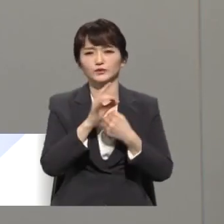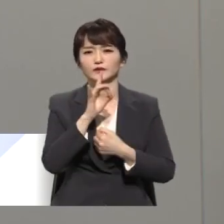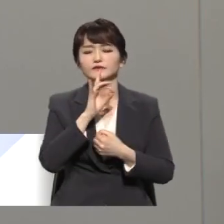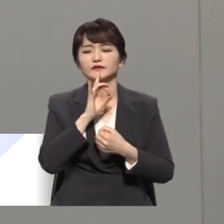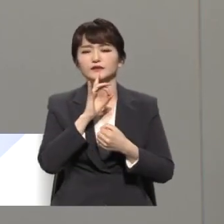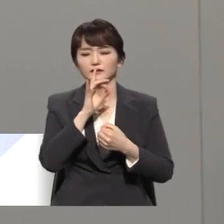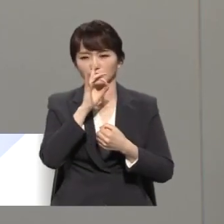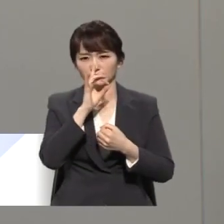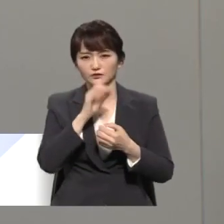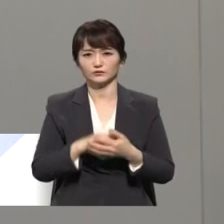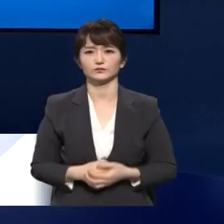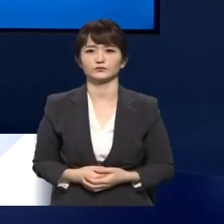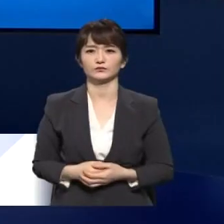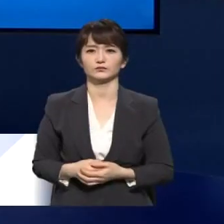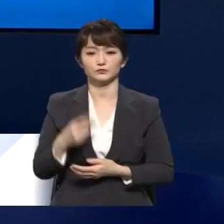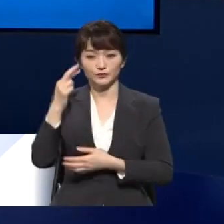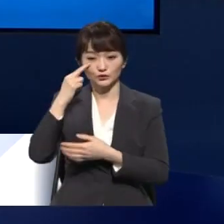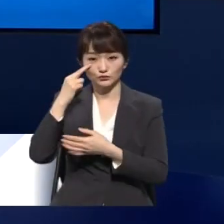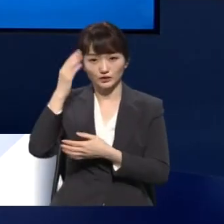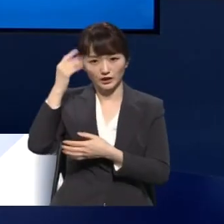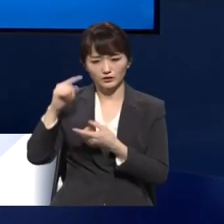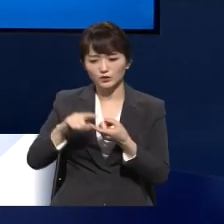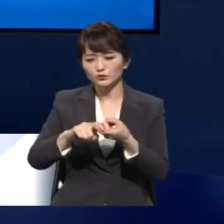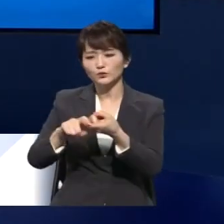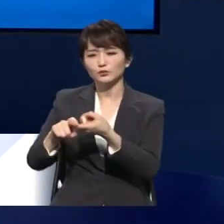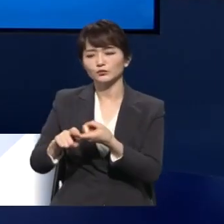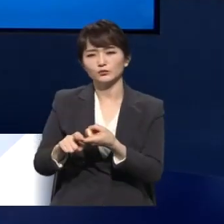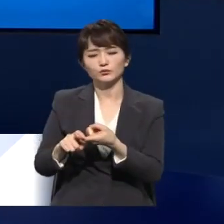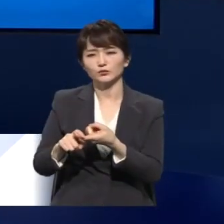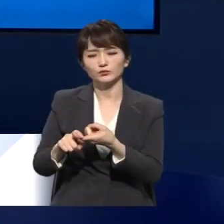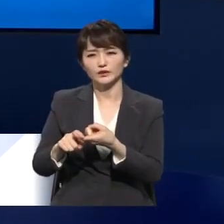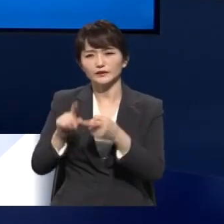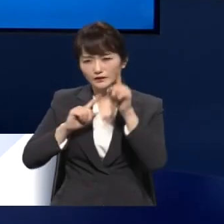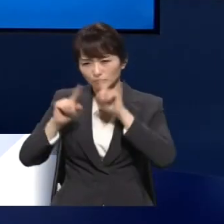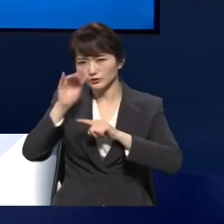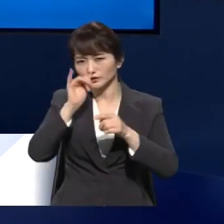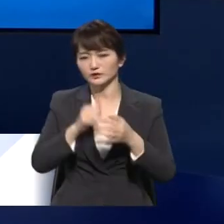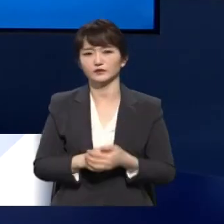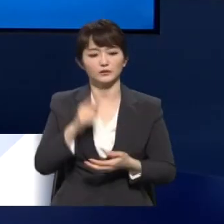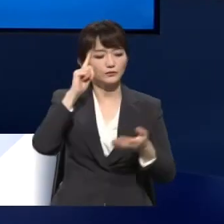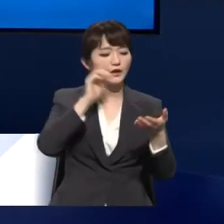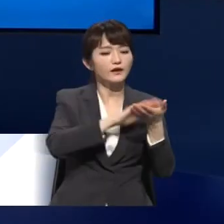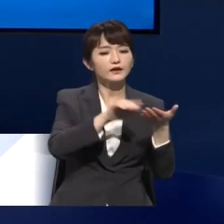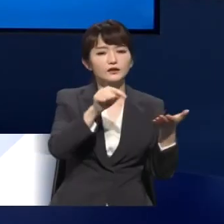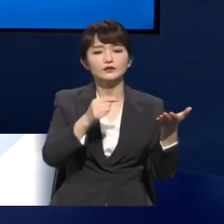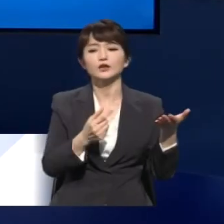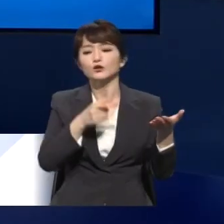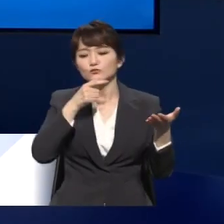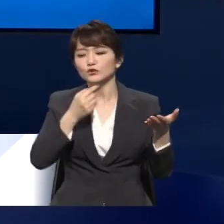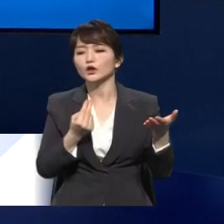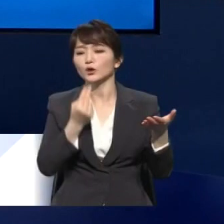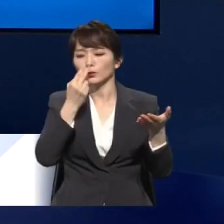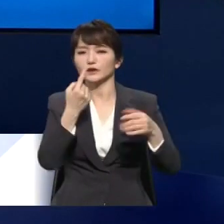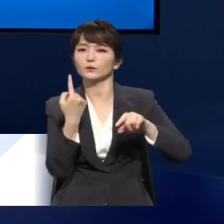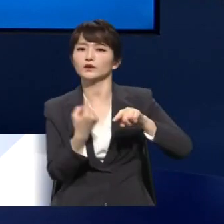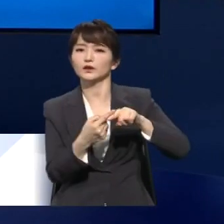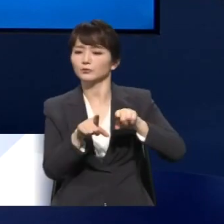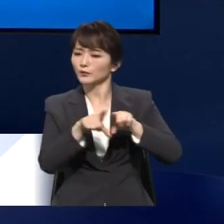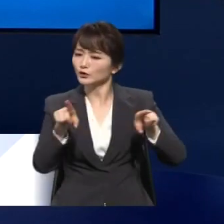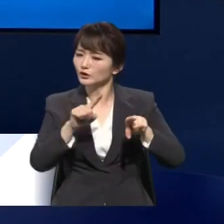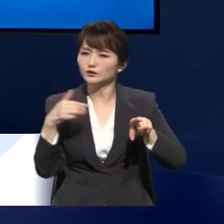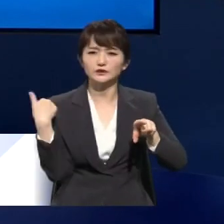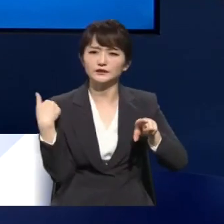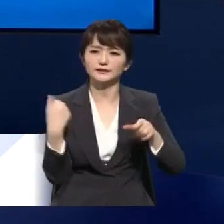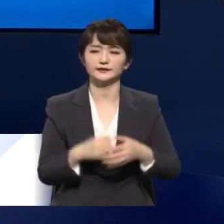훼손 될 것입니다 평화는 물과 공기와 같아서 평소에 모르지만 그것이 깨질